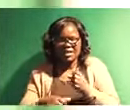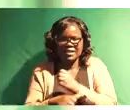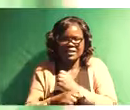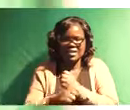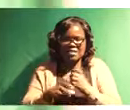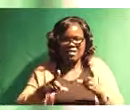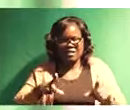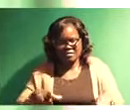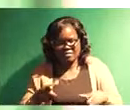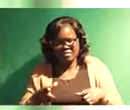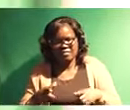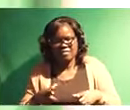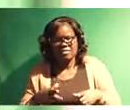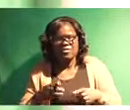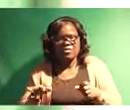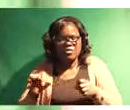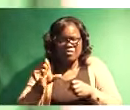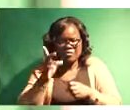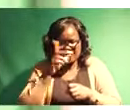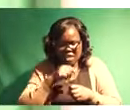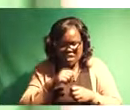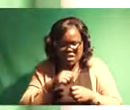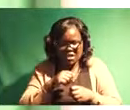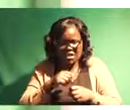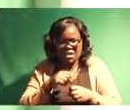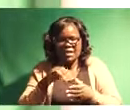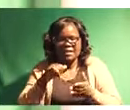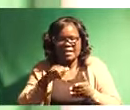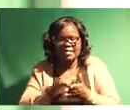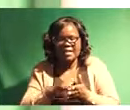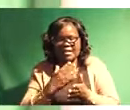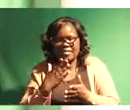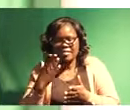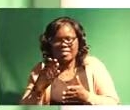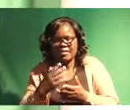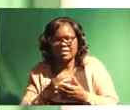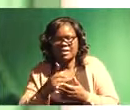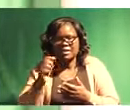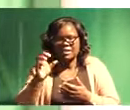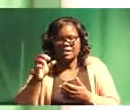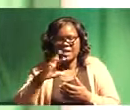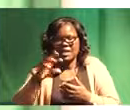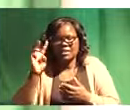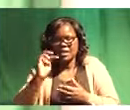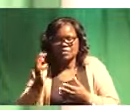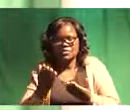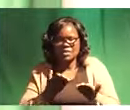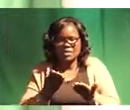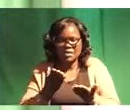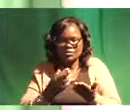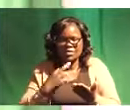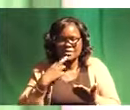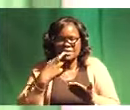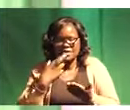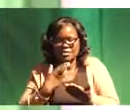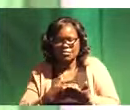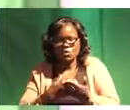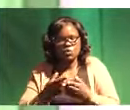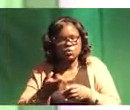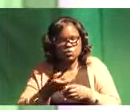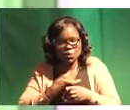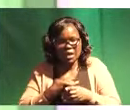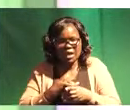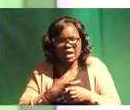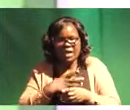yao. Tunakamilisha ile mambo ya terms and service. Nitapata report hivi